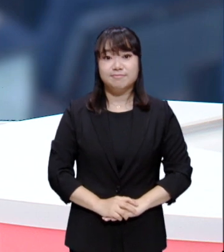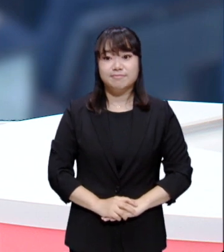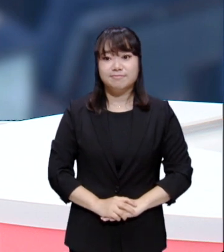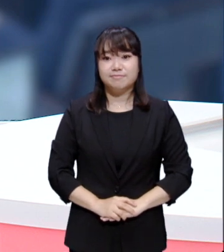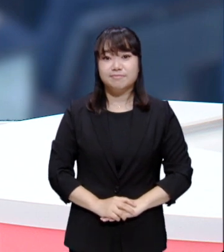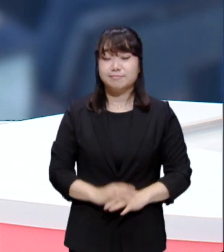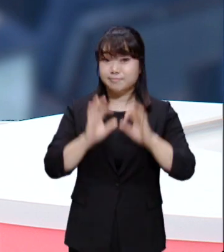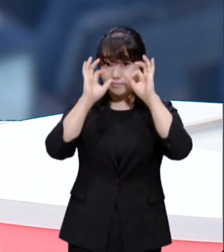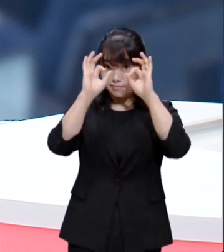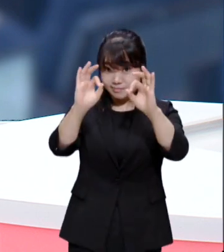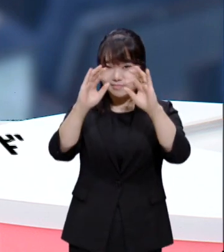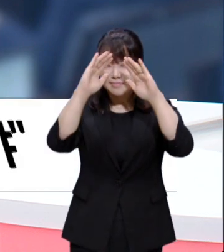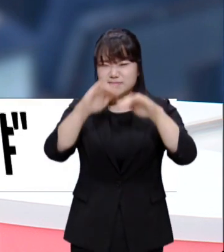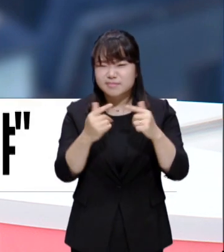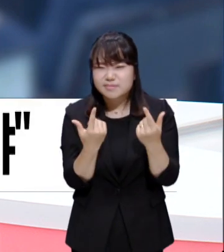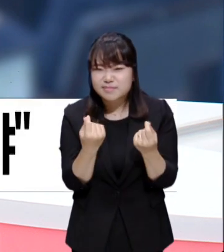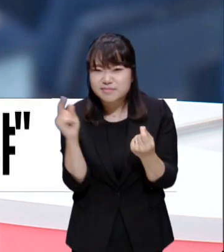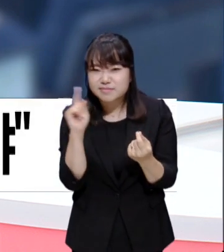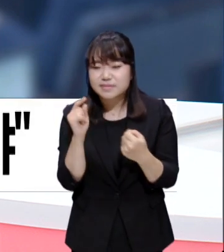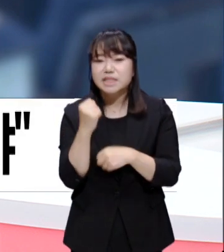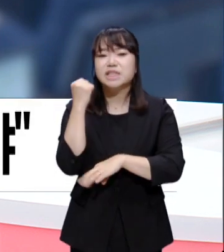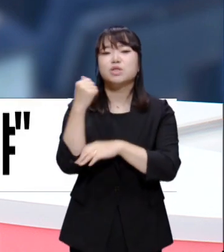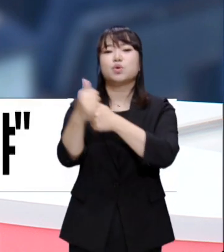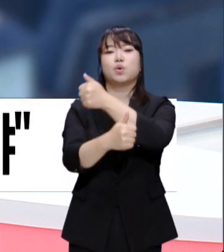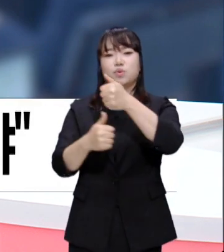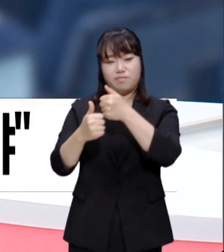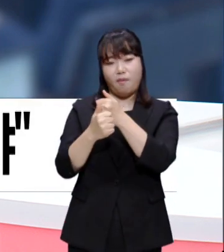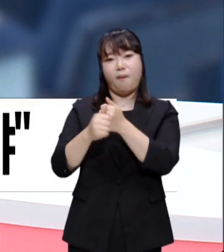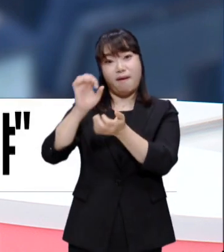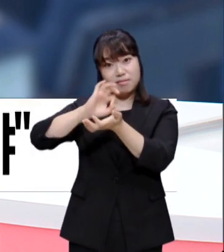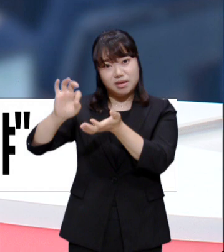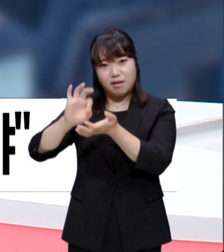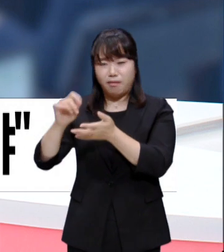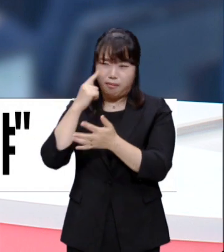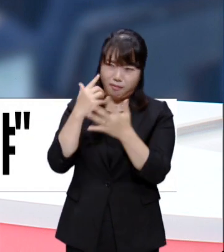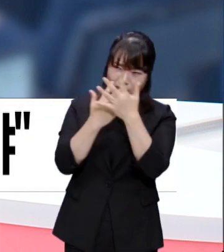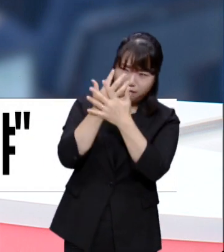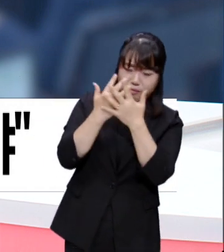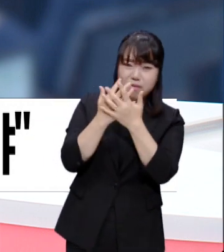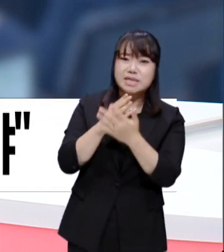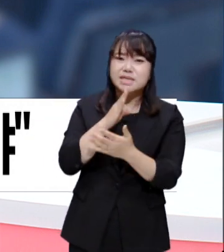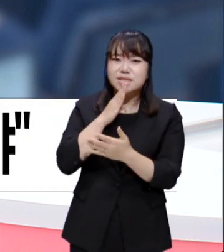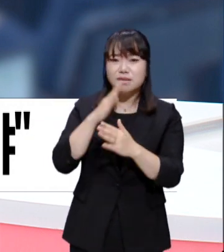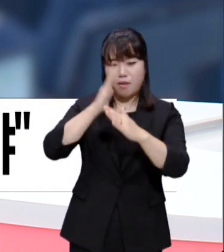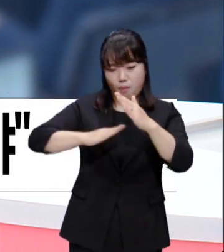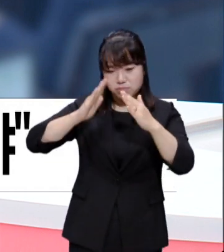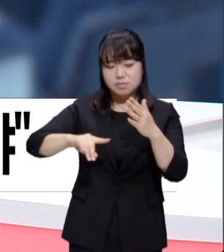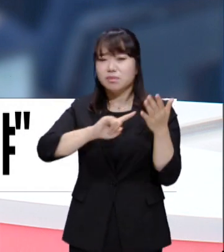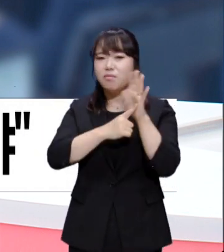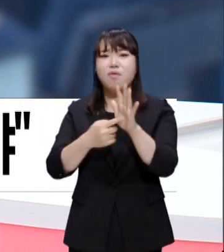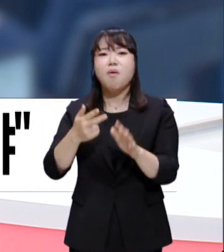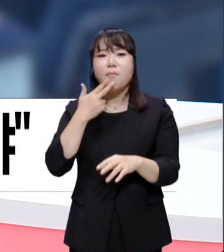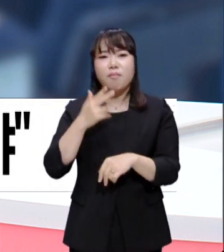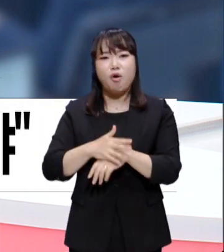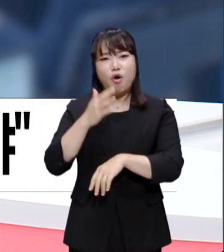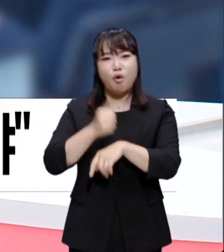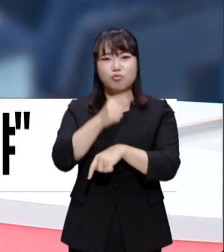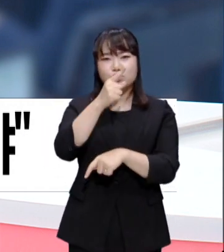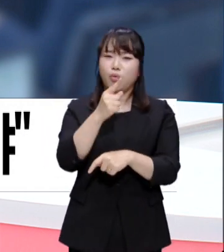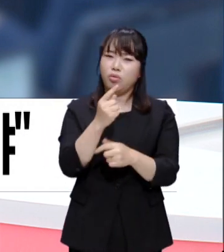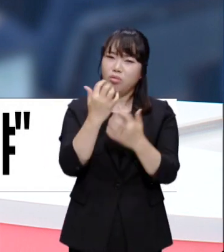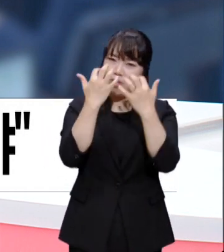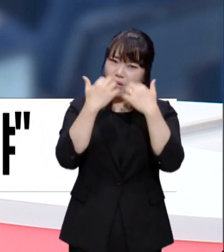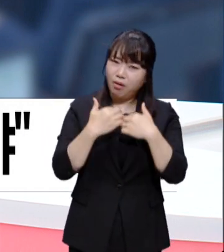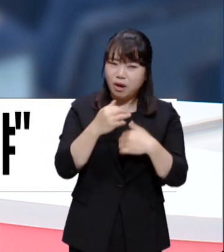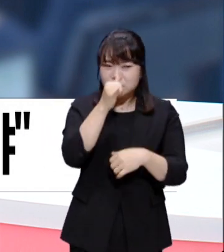네, 보신 것처럼 기초의회 업무 추진비는 집행 내역이 불투명한 데다 제대로 공개도 되지 않아 눈먼 돈이라는 지적이